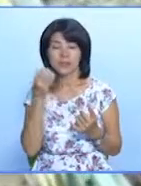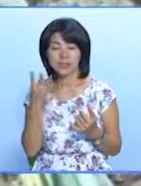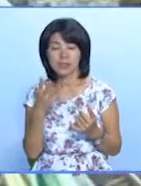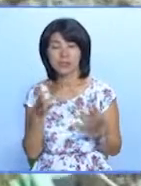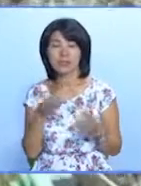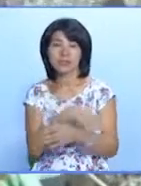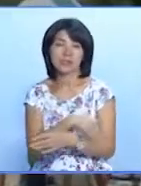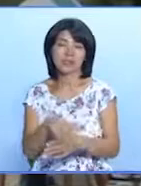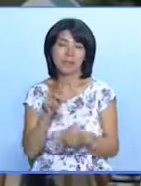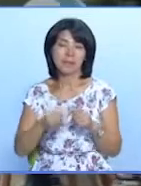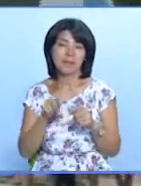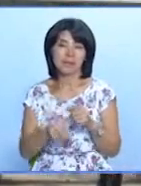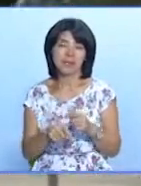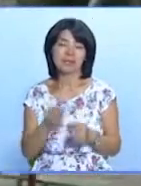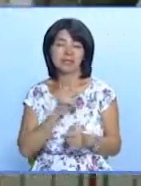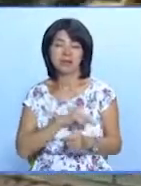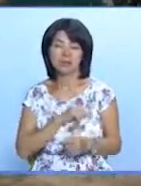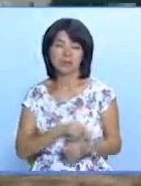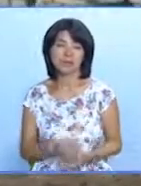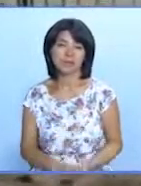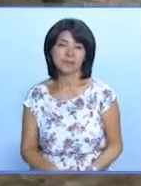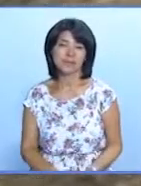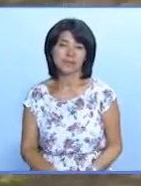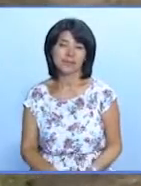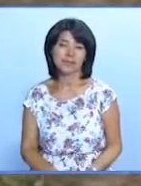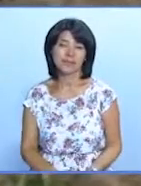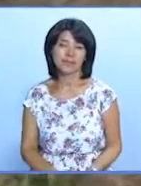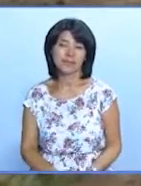абаттандыру жұмыстарын да тексерді. Самал Қалиқызы, Бақтынұр Бесенбайқызы, Дәулет Қошқарбаев, Ертіс ақпарат.